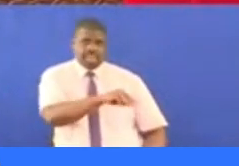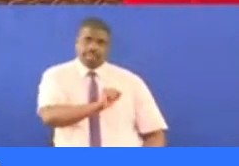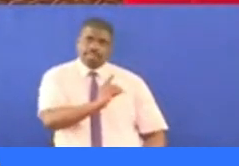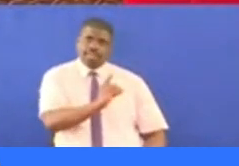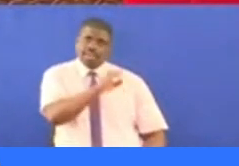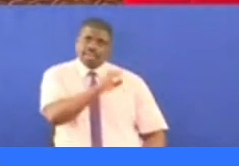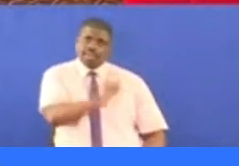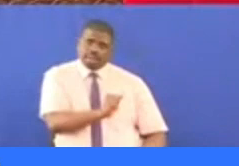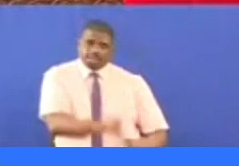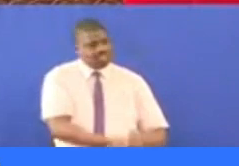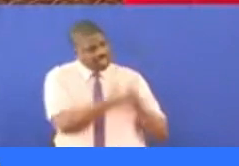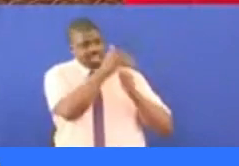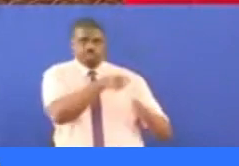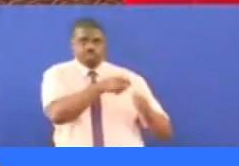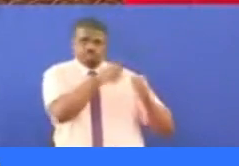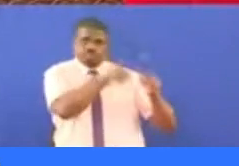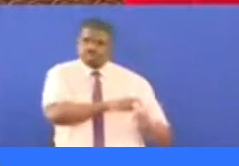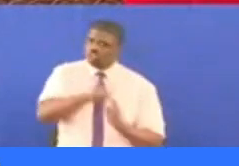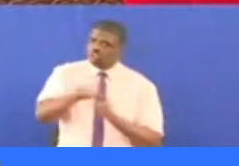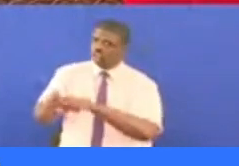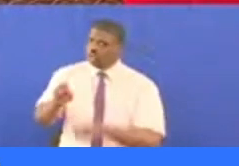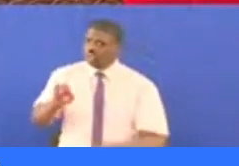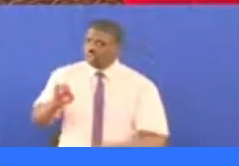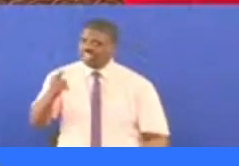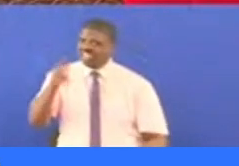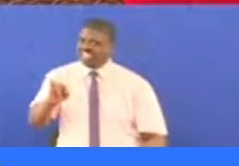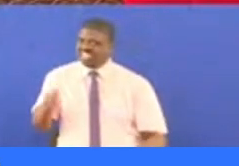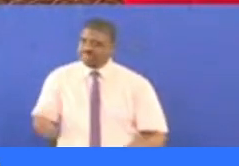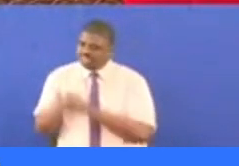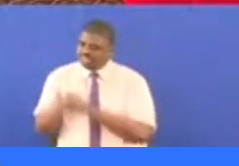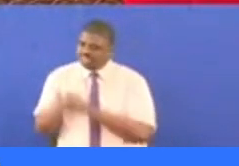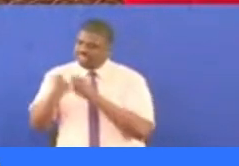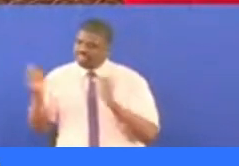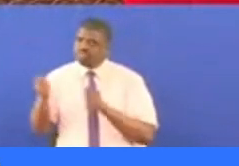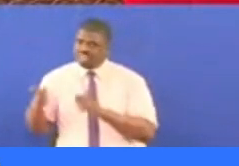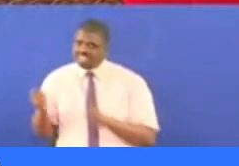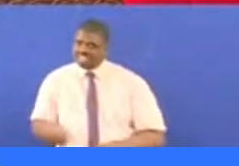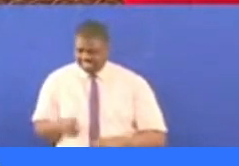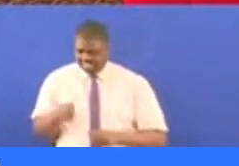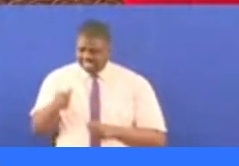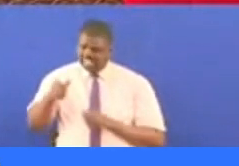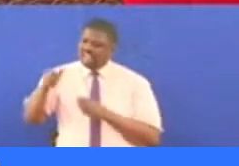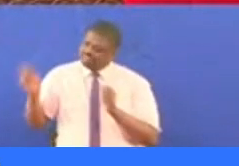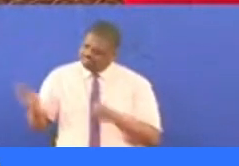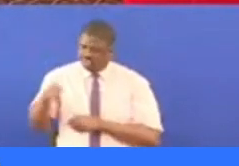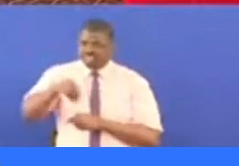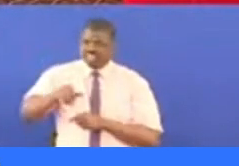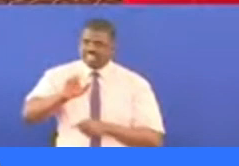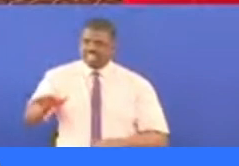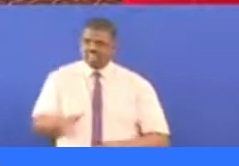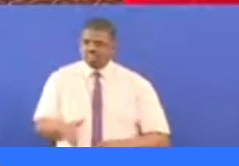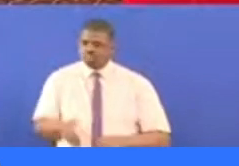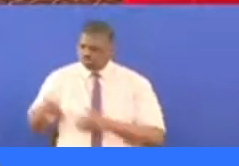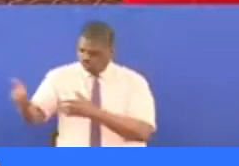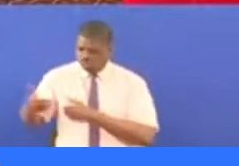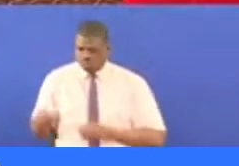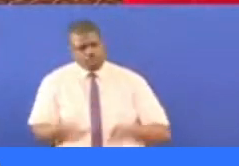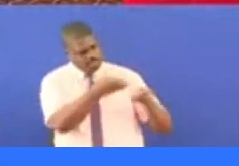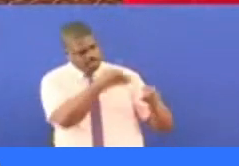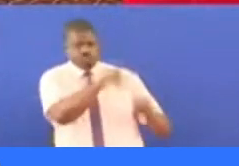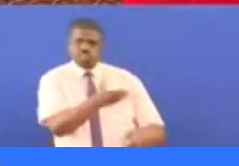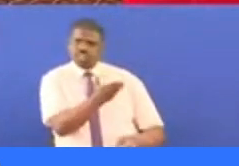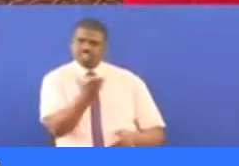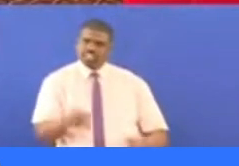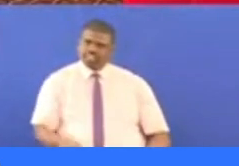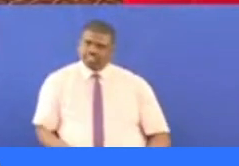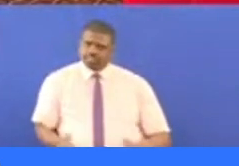msaidie, njoo Itigi msaidie mfugaji wa Itigi afuge kwenye ardhi yake. Kwa nini umchukulie ardhi umpe mtu mwingine kwa sababu tu eti ametoka